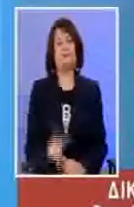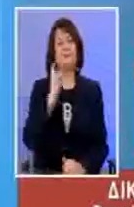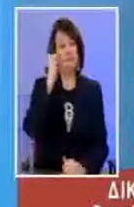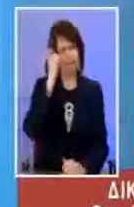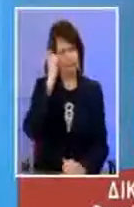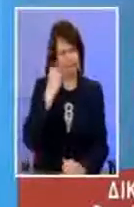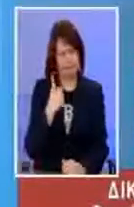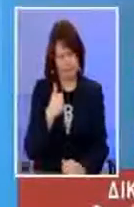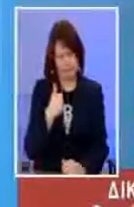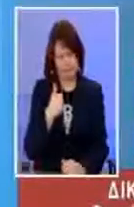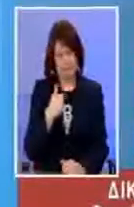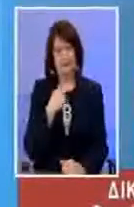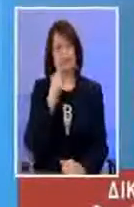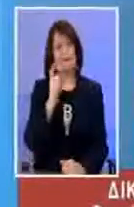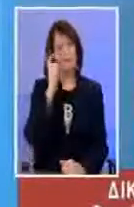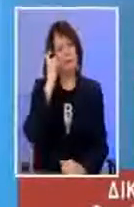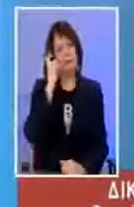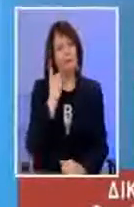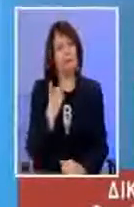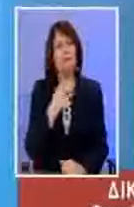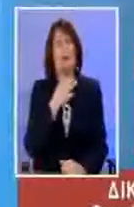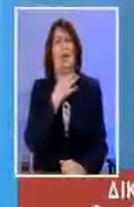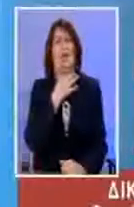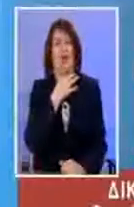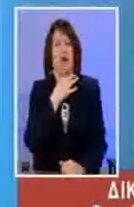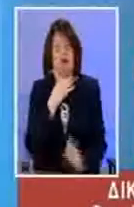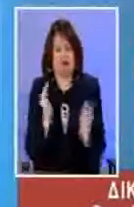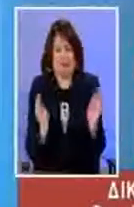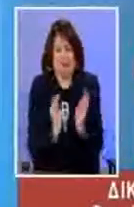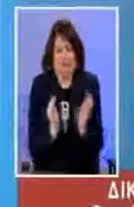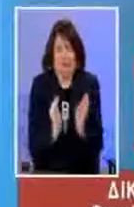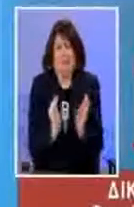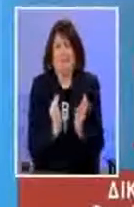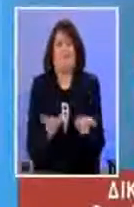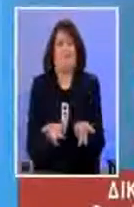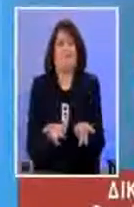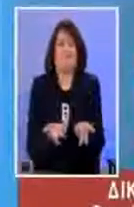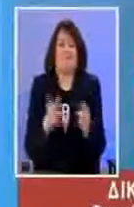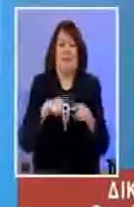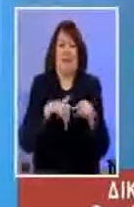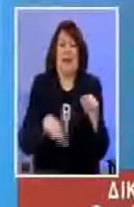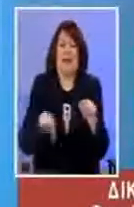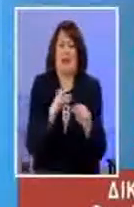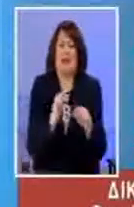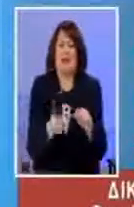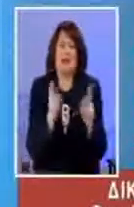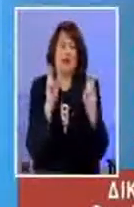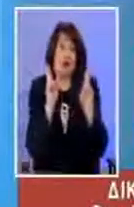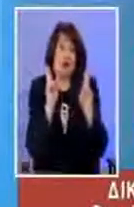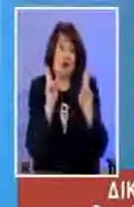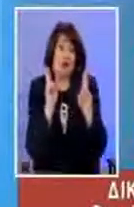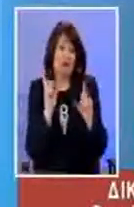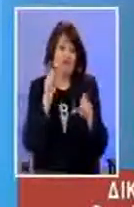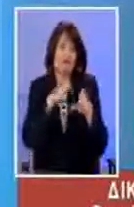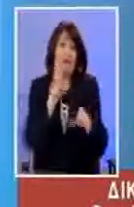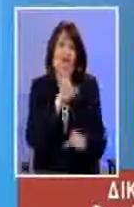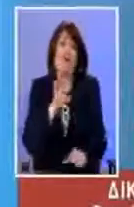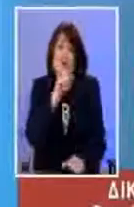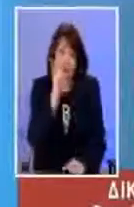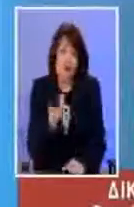που πάντα σκεφτόμαστε όταν ασφυκτιούμε γενικώς στην Ελλάδα. Λέμε, μήπως η ελπίδα μας είναι η Ευρώπη. Και